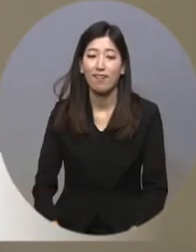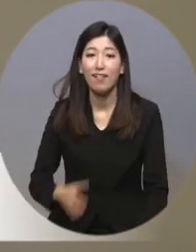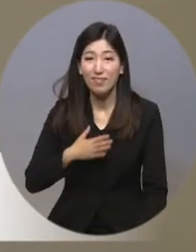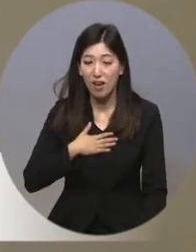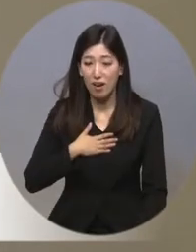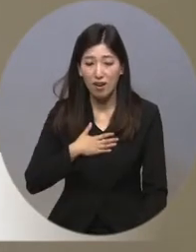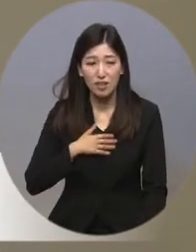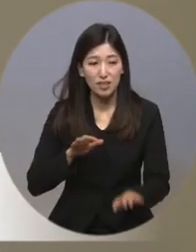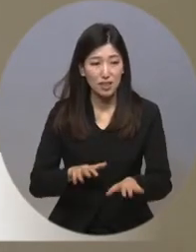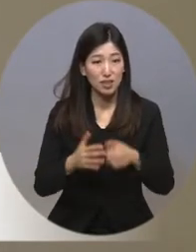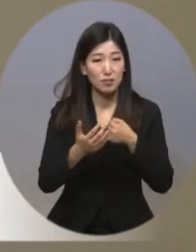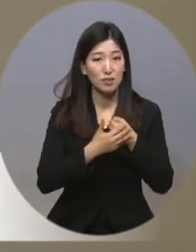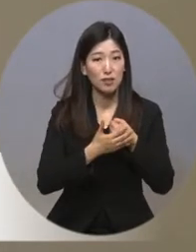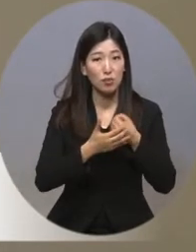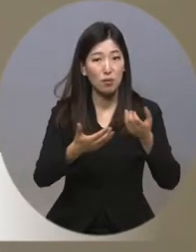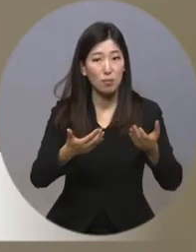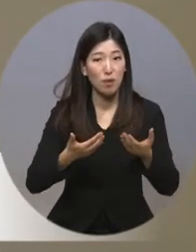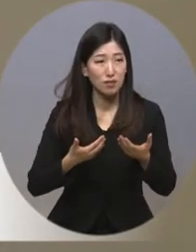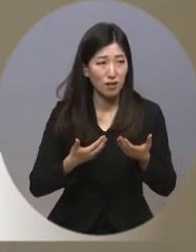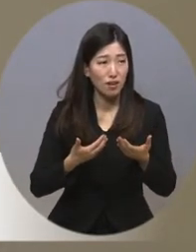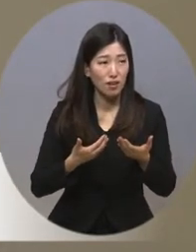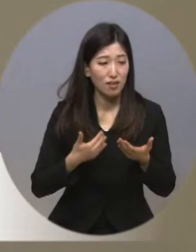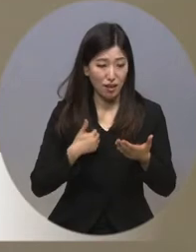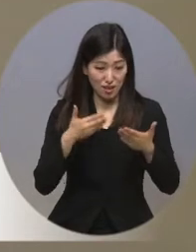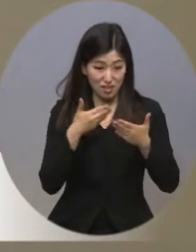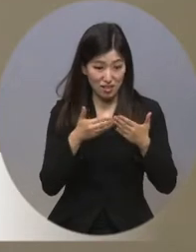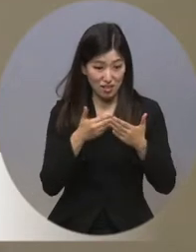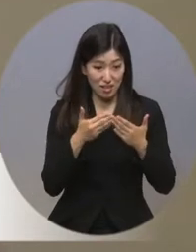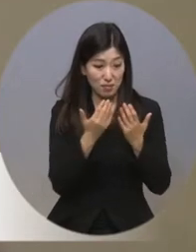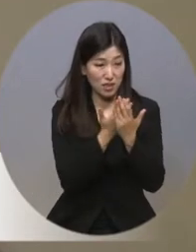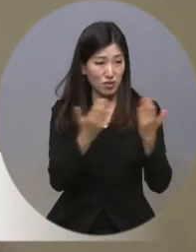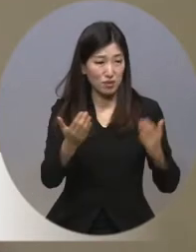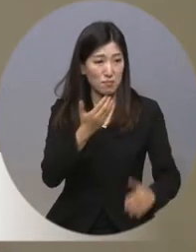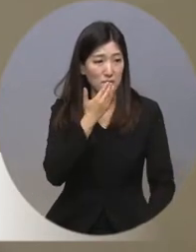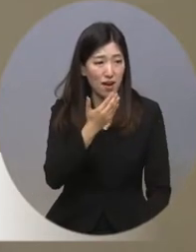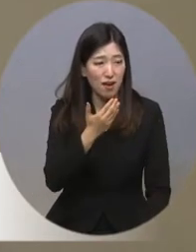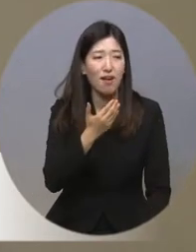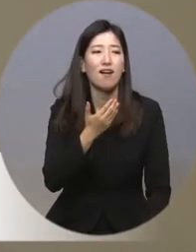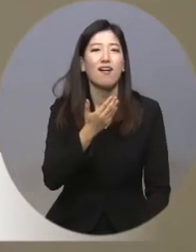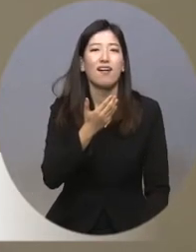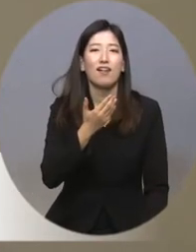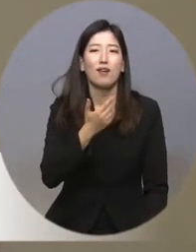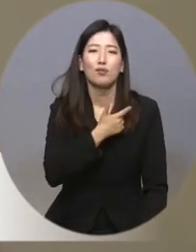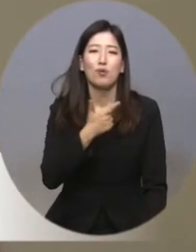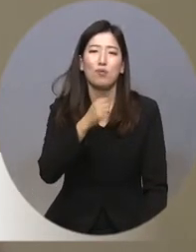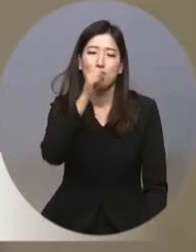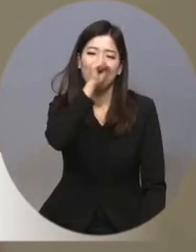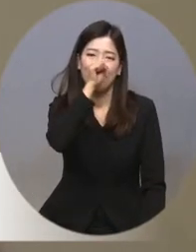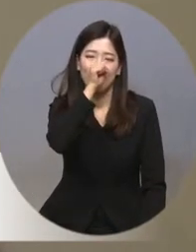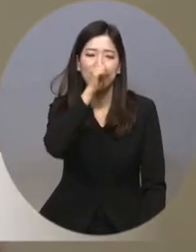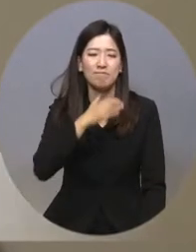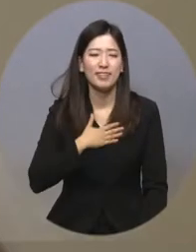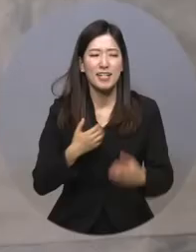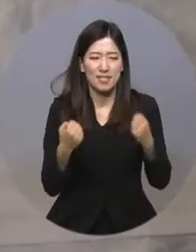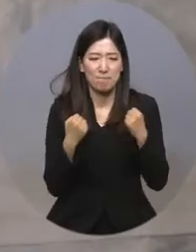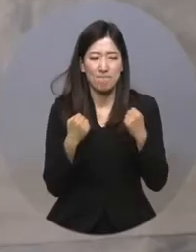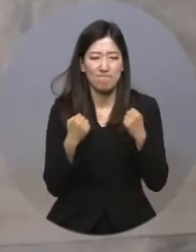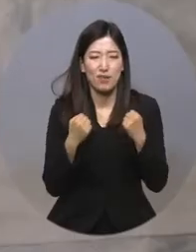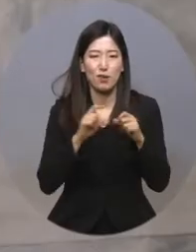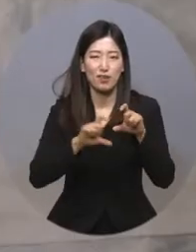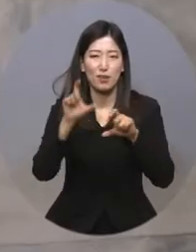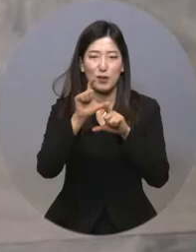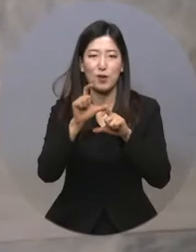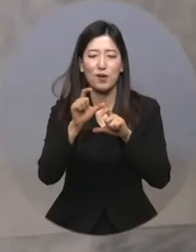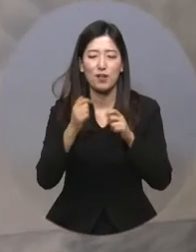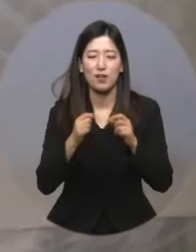이렇게 지원을 받아서 전시를 하는 것이 정말 청년 작가로서 좋은 원동력이 되는 것 같고,